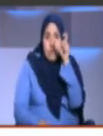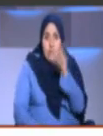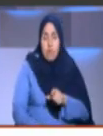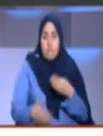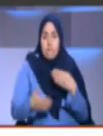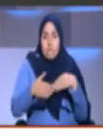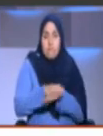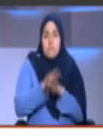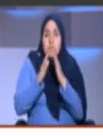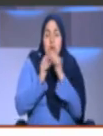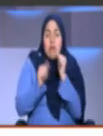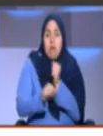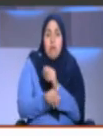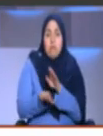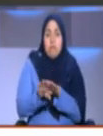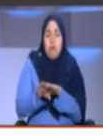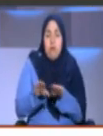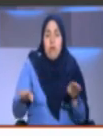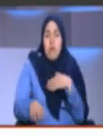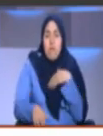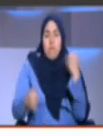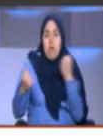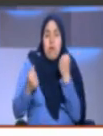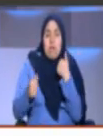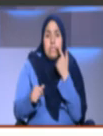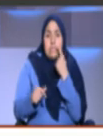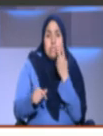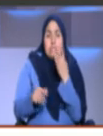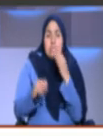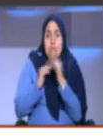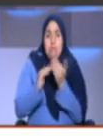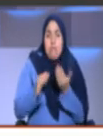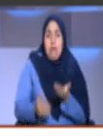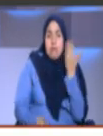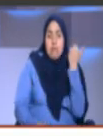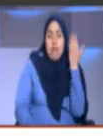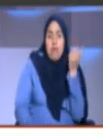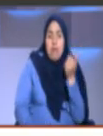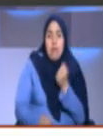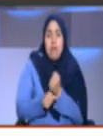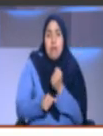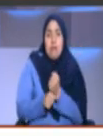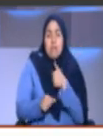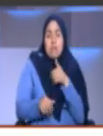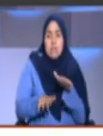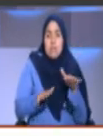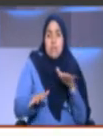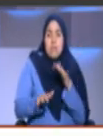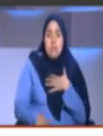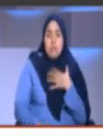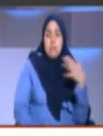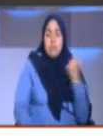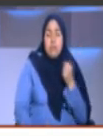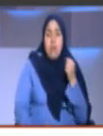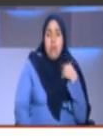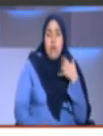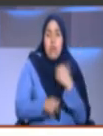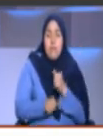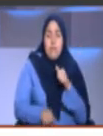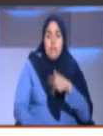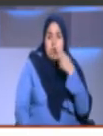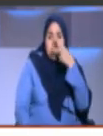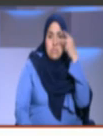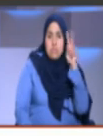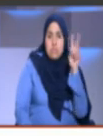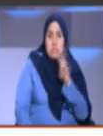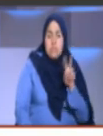عبر السنوات الماضية أن الحقيقة يهزوا الثقة والأمن في سيناء الغالية، إلا أن قواتنا